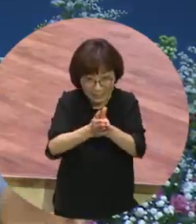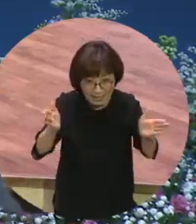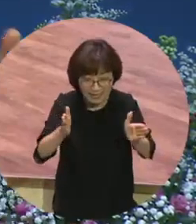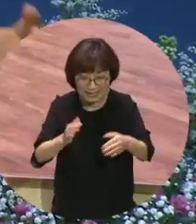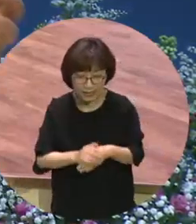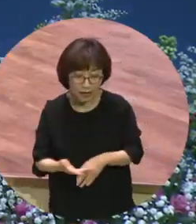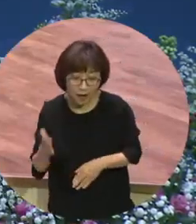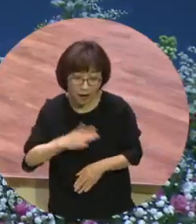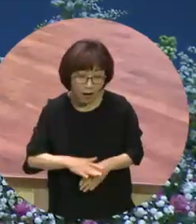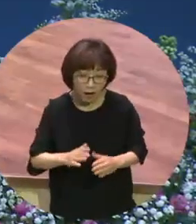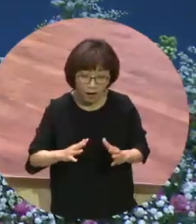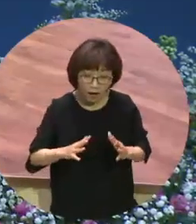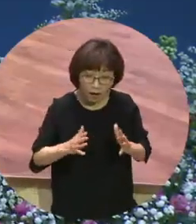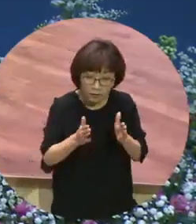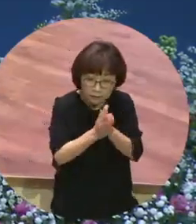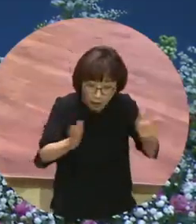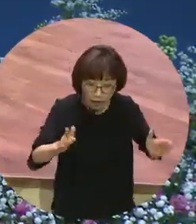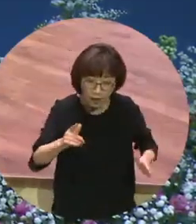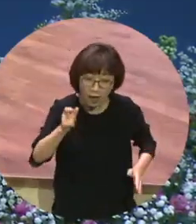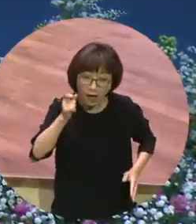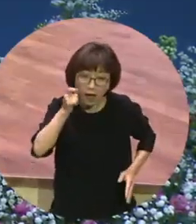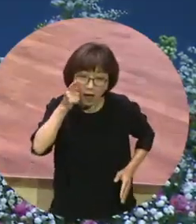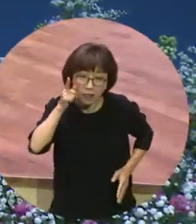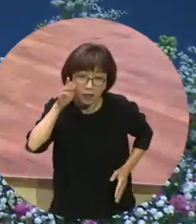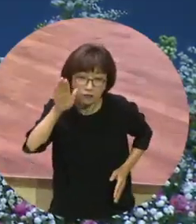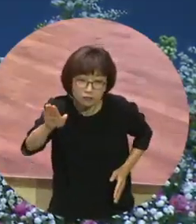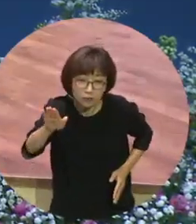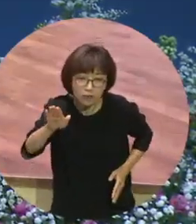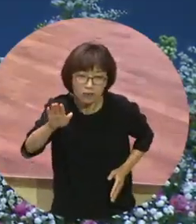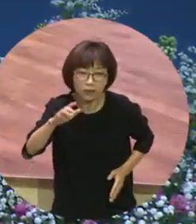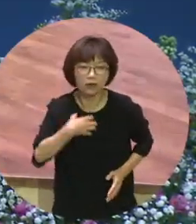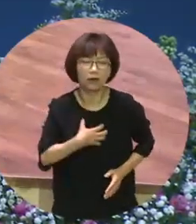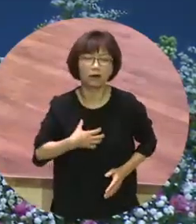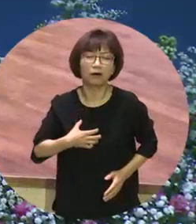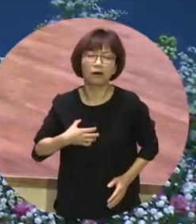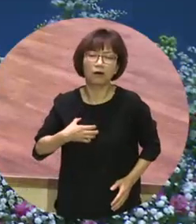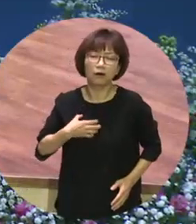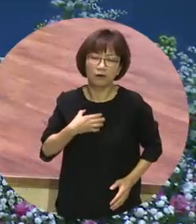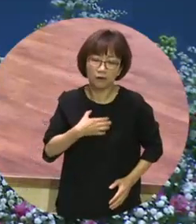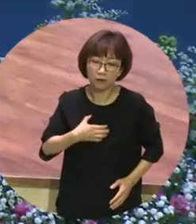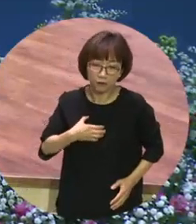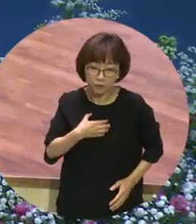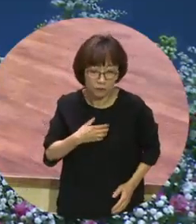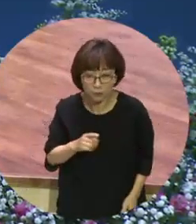또 다른 고민거리가 찾아왔어요. 분위기가 그렇게 또 돌아갑니다. 어떻게 돌아가느냐?